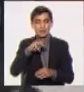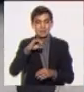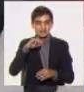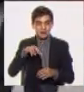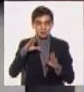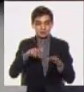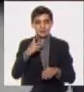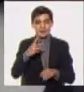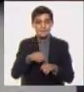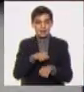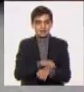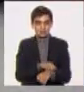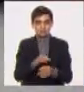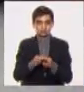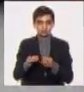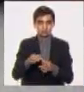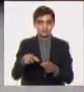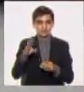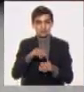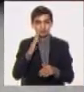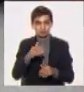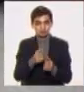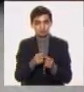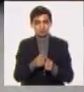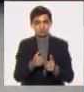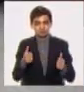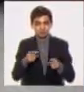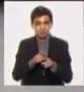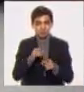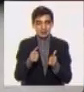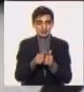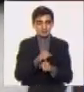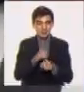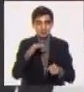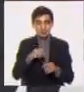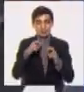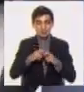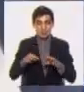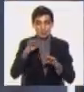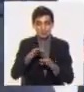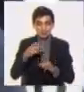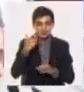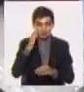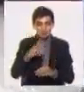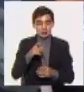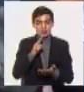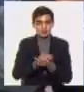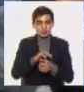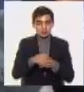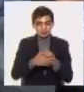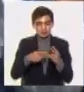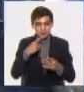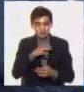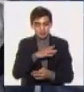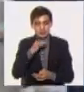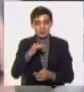2 метрлік арақашықтықты ескере орнатып жатыр. Ақ жолаушыларды тексеруден өтпей тұрып және өткеннен кейін қол жууға шақырса,